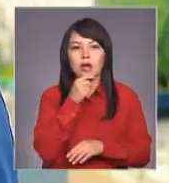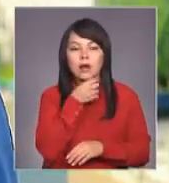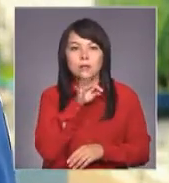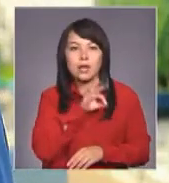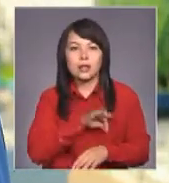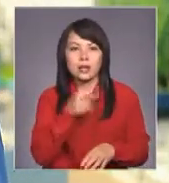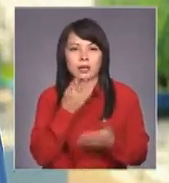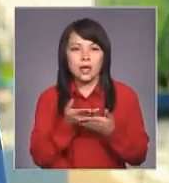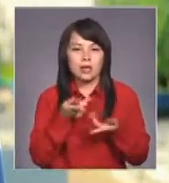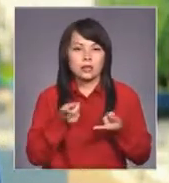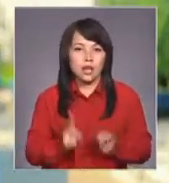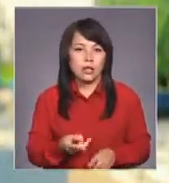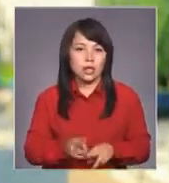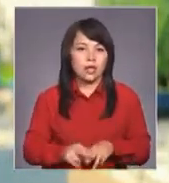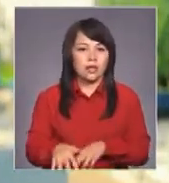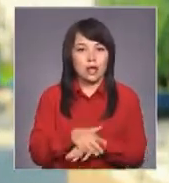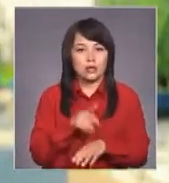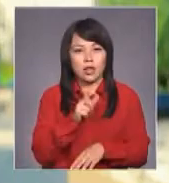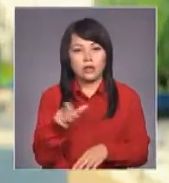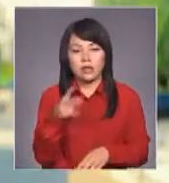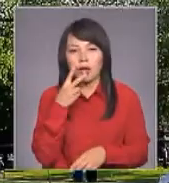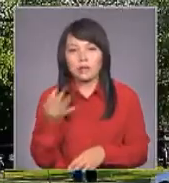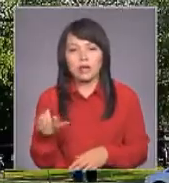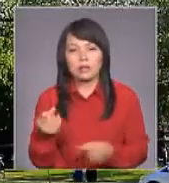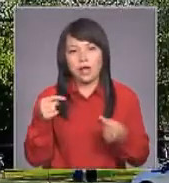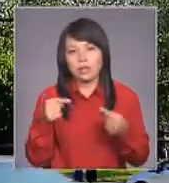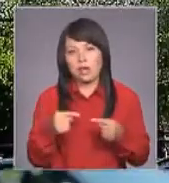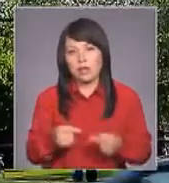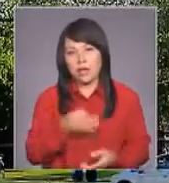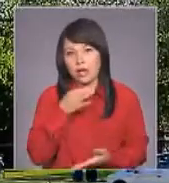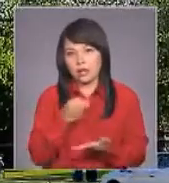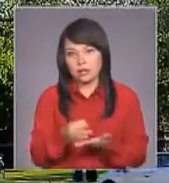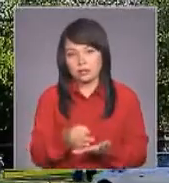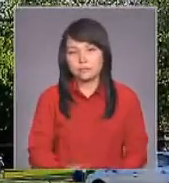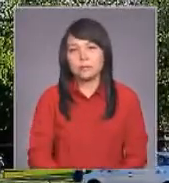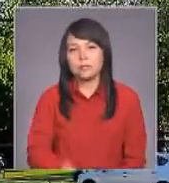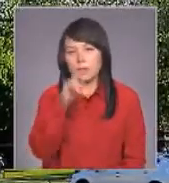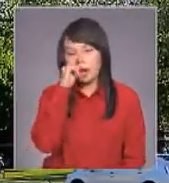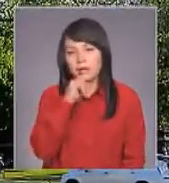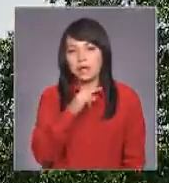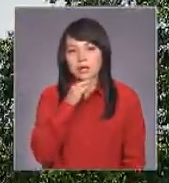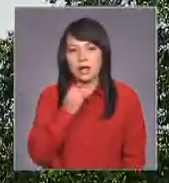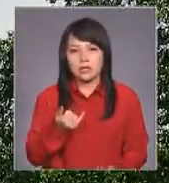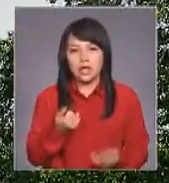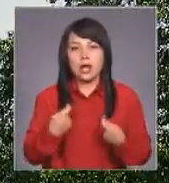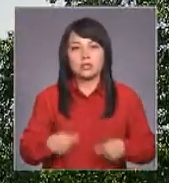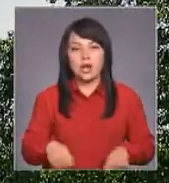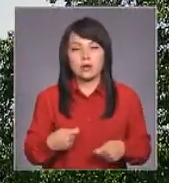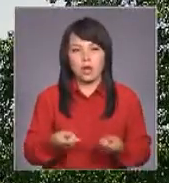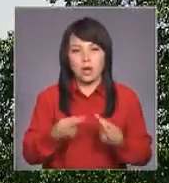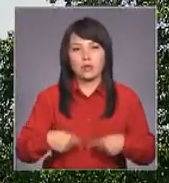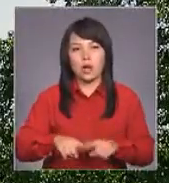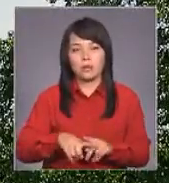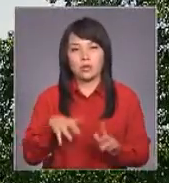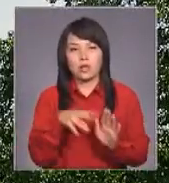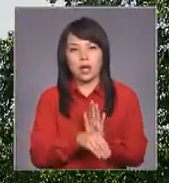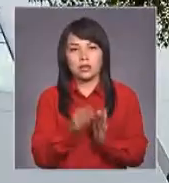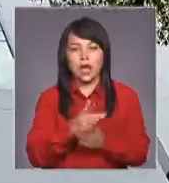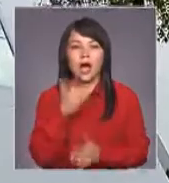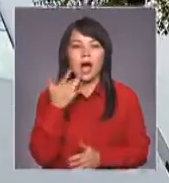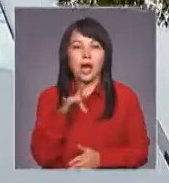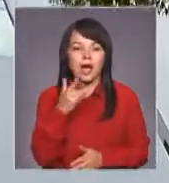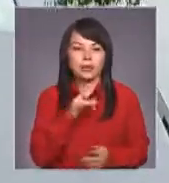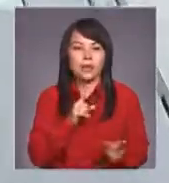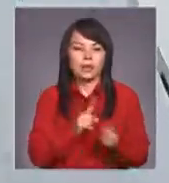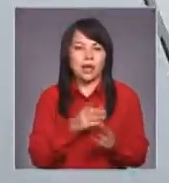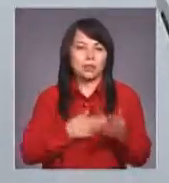жолы. Көпшіліктің ортақ ойы осыған саяды. Қазақстанның дүниежүзілік сауда ұйымына қосылуын америкалық іскерлік орта қуана қарсы алды.